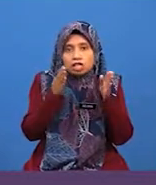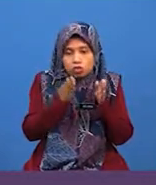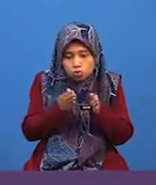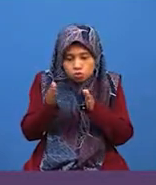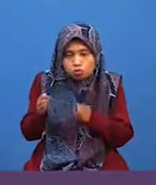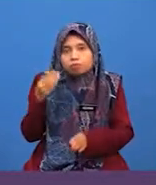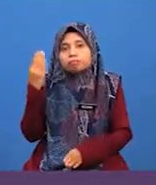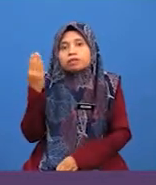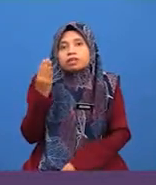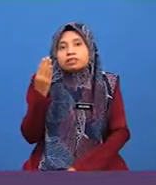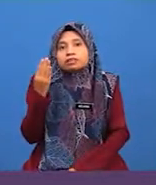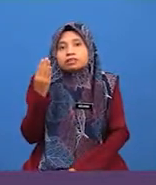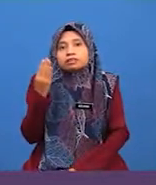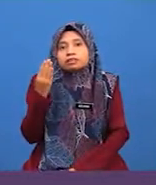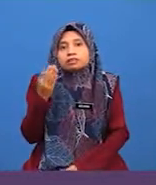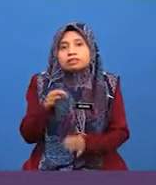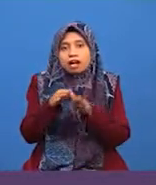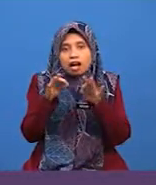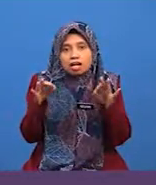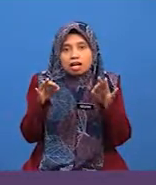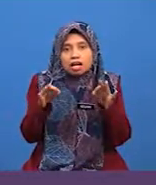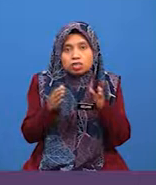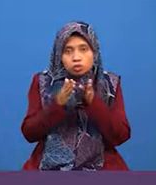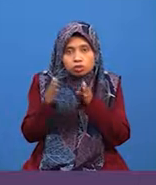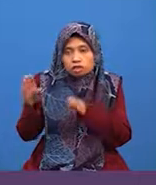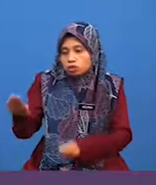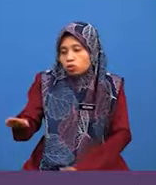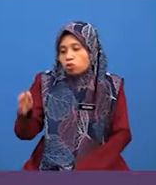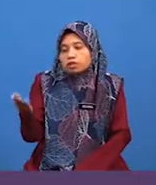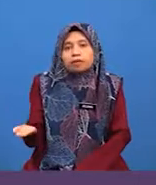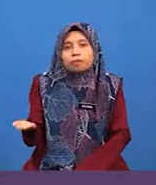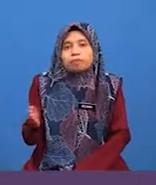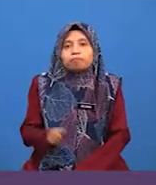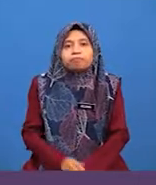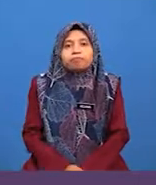biasa dan ayat susunan songsang.